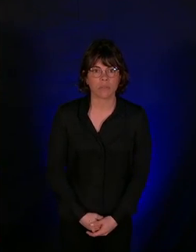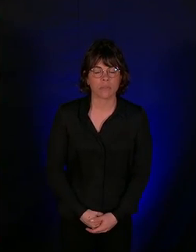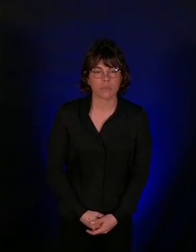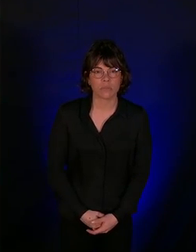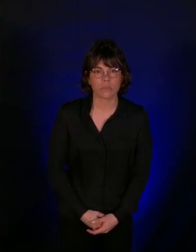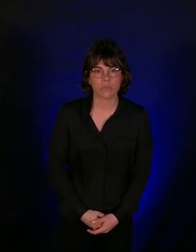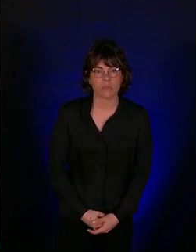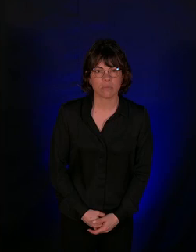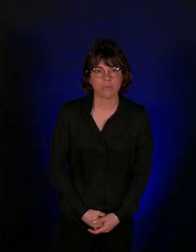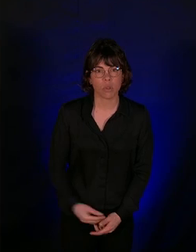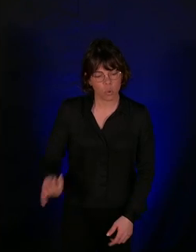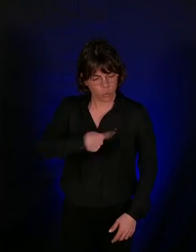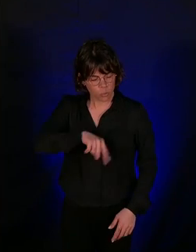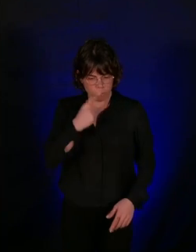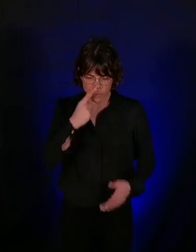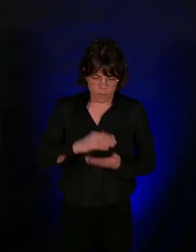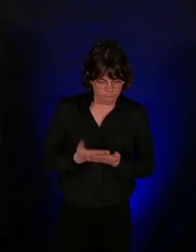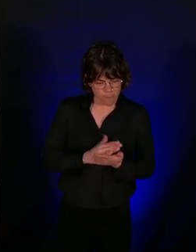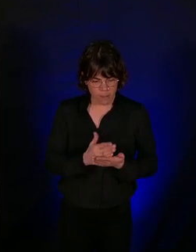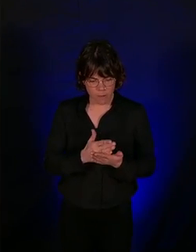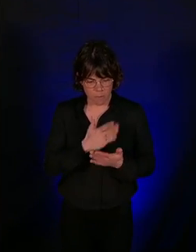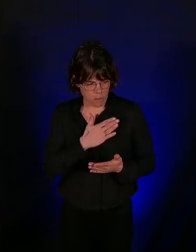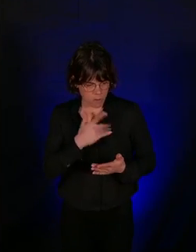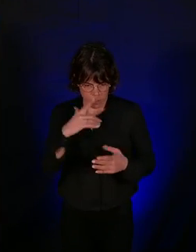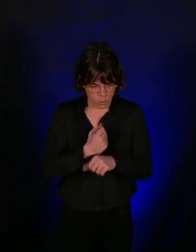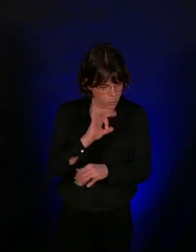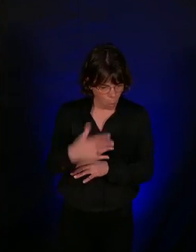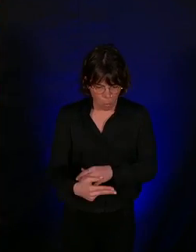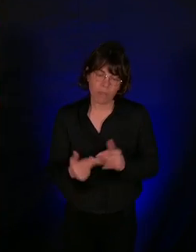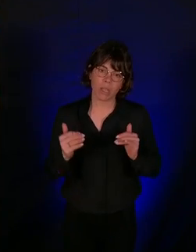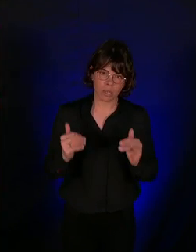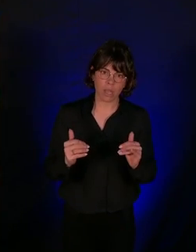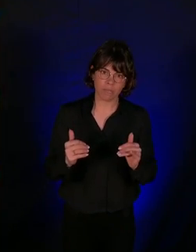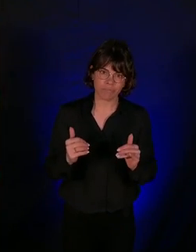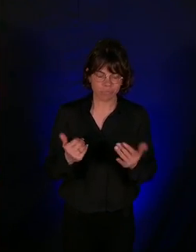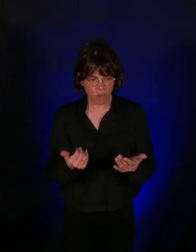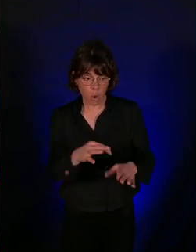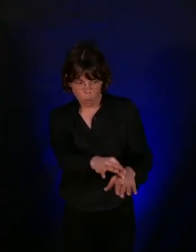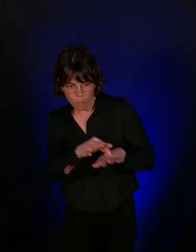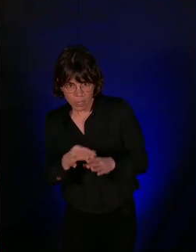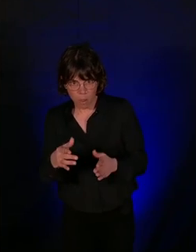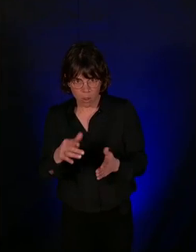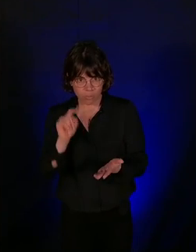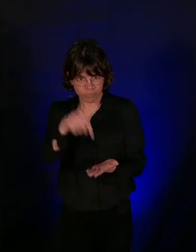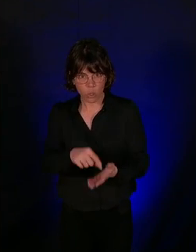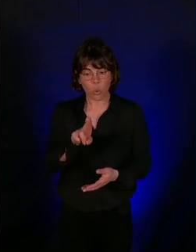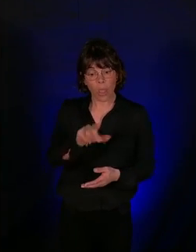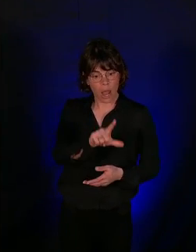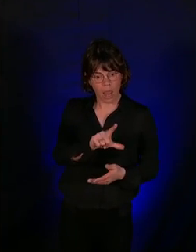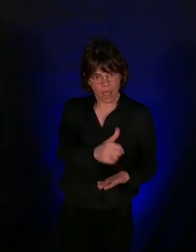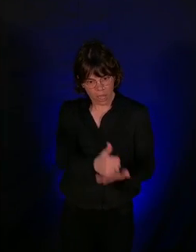rémunéré nous avons douté et parfois eu peur de ne pas y arriver mais le fait d'avoir été accompagné localement par l'UL et